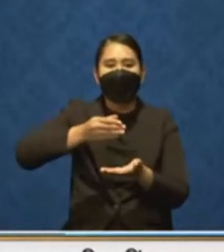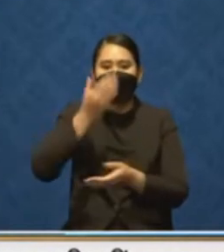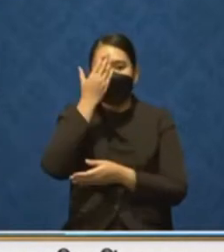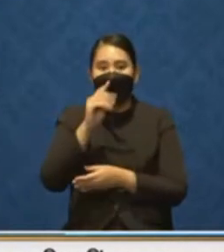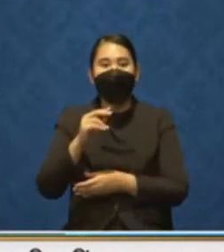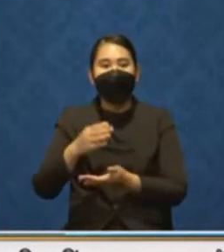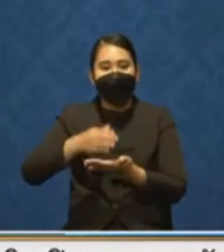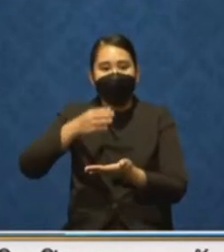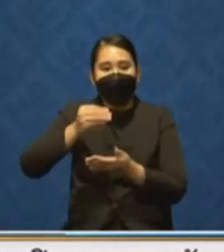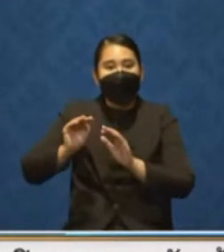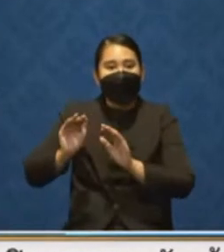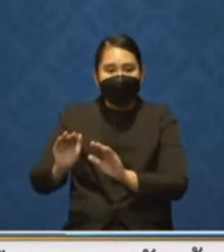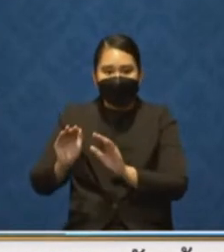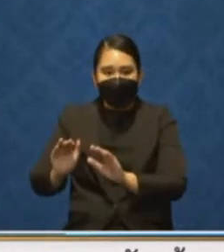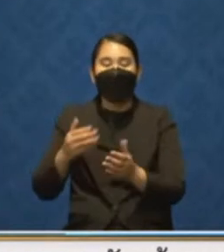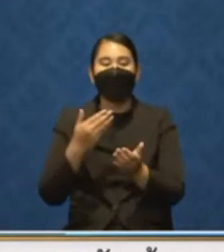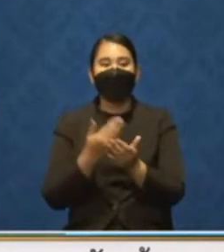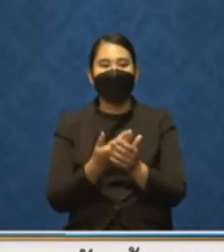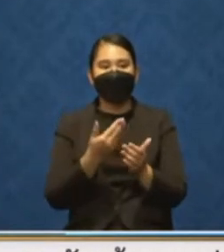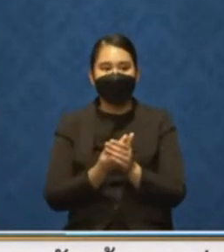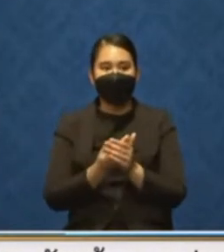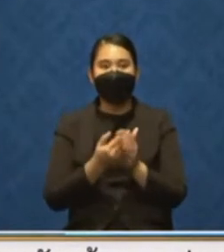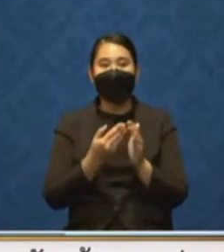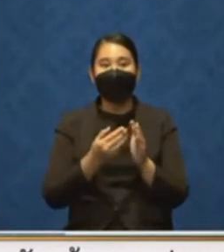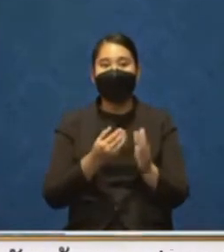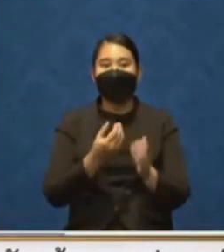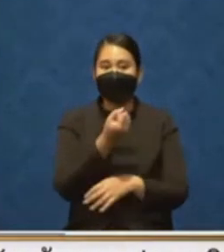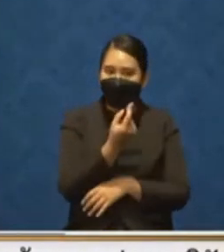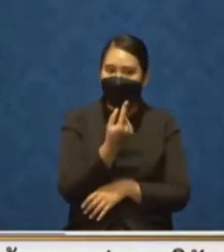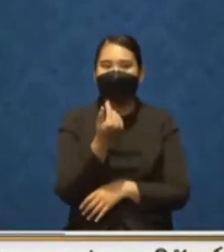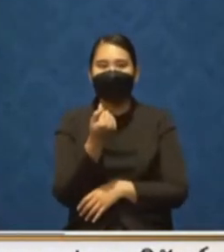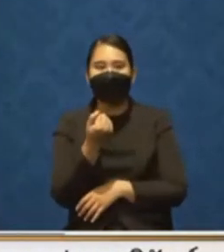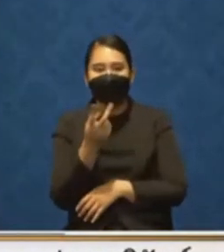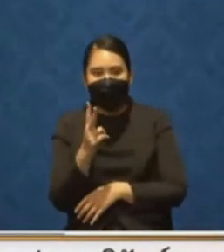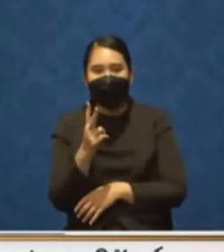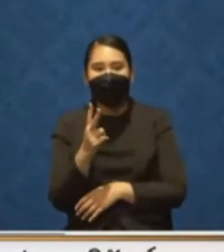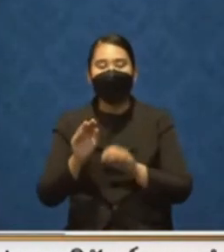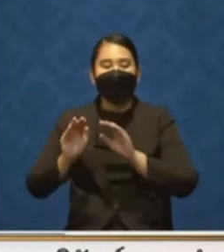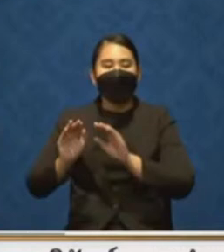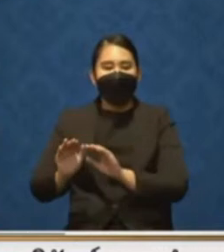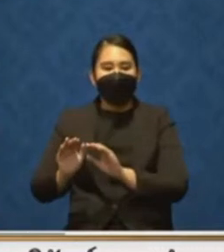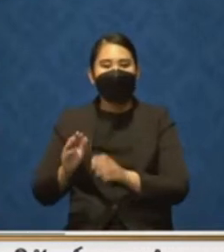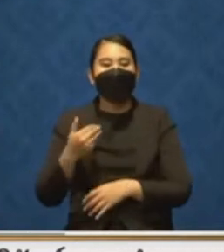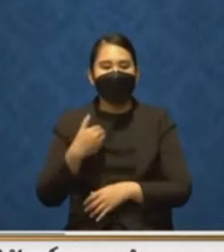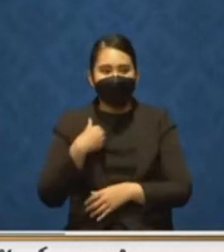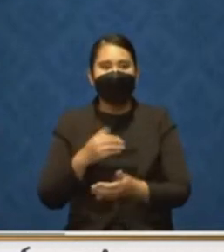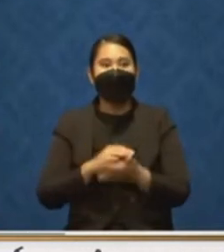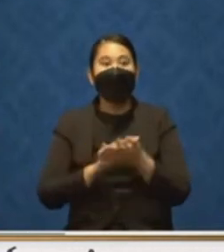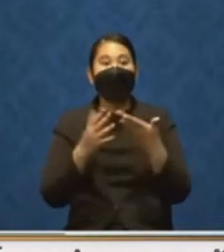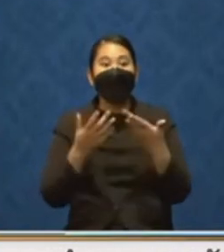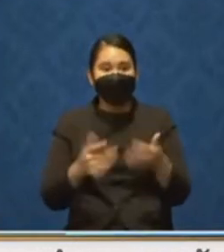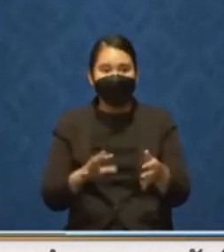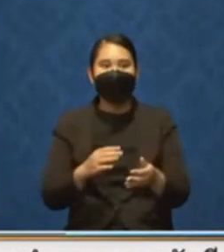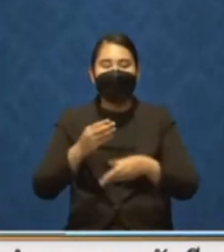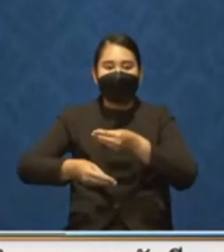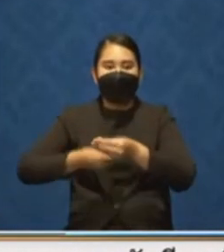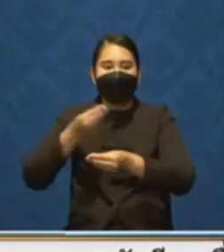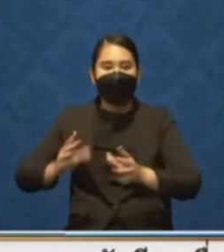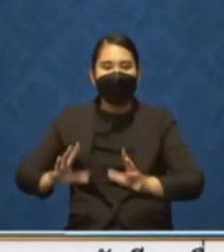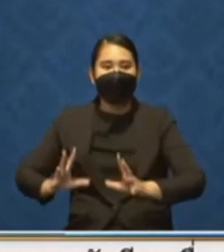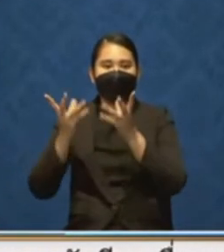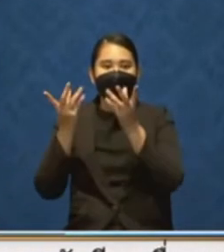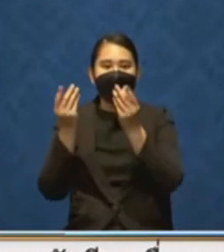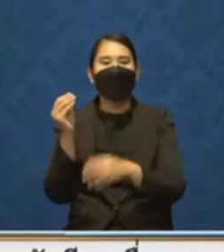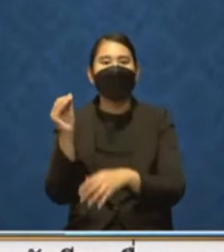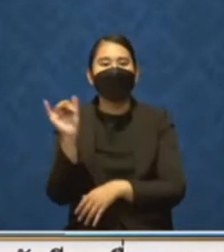มันราคาต้นทุนผลตามเดิม 11 12บาทไม่เยอะครับและยังระบายไม่หมดถ้าคบขาด